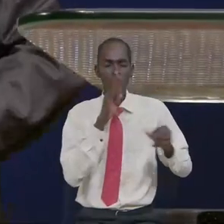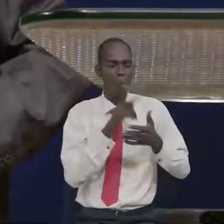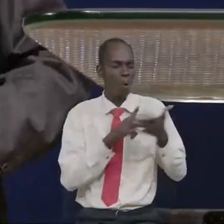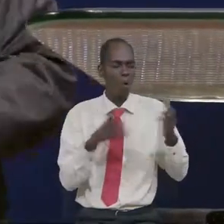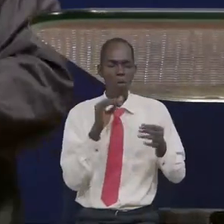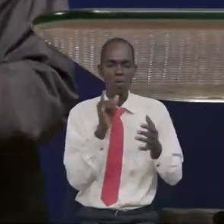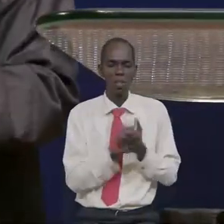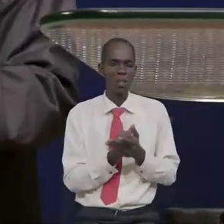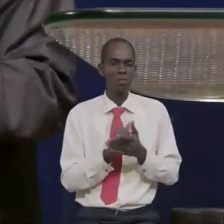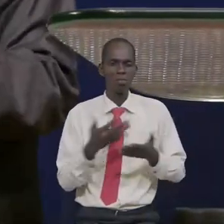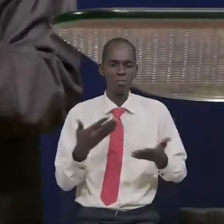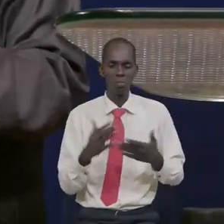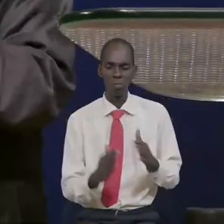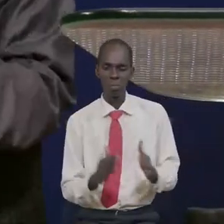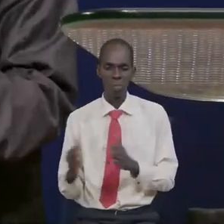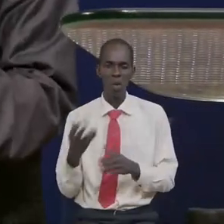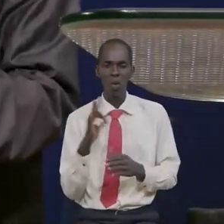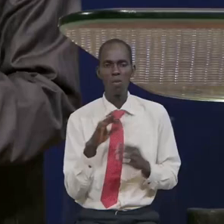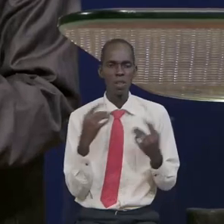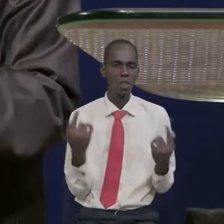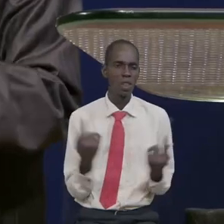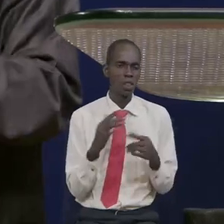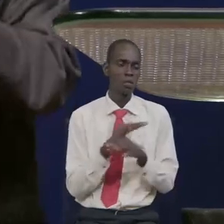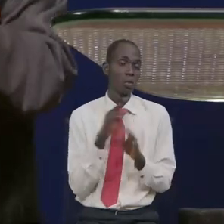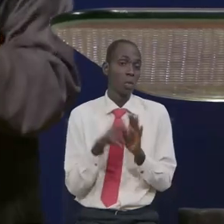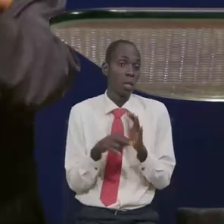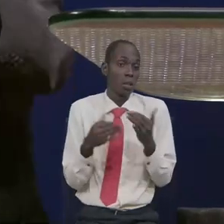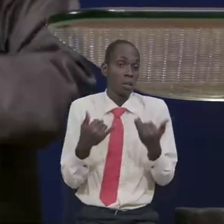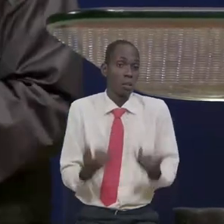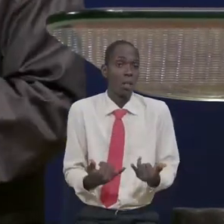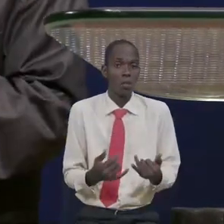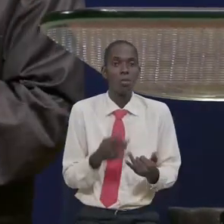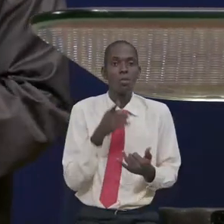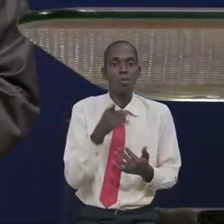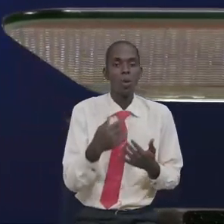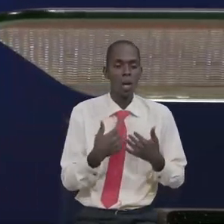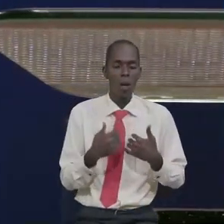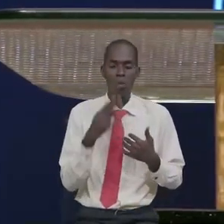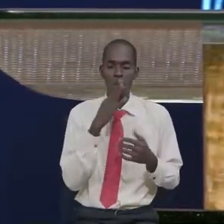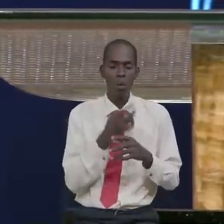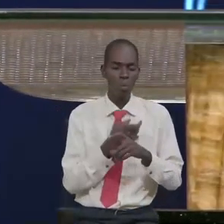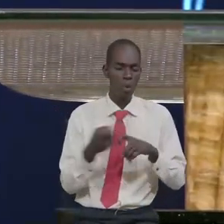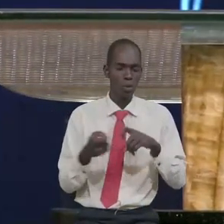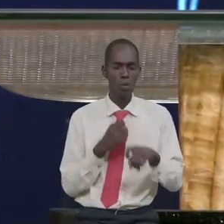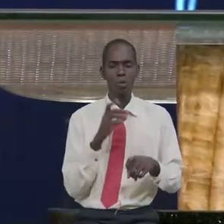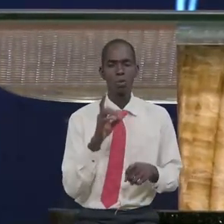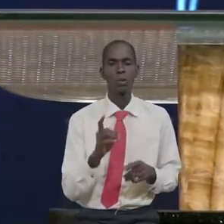du système d'iniquité. Alors, vous serez persécuté, mais vous devez